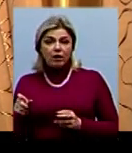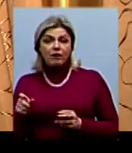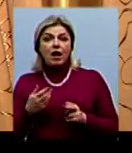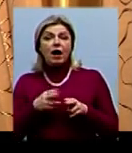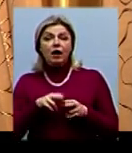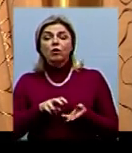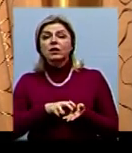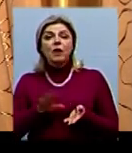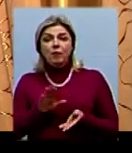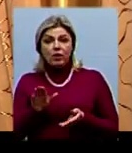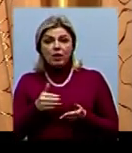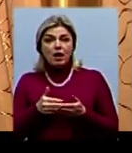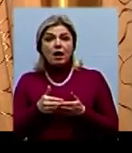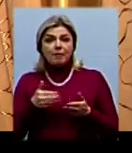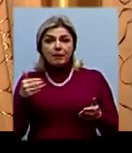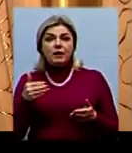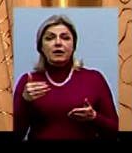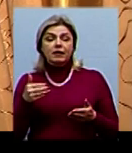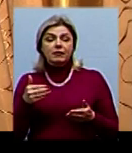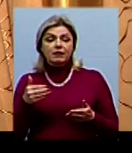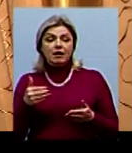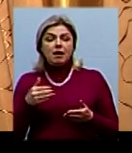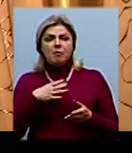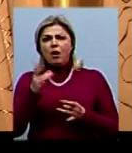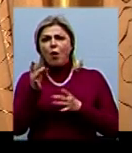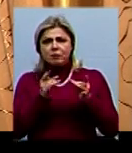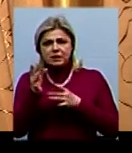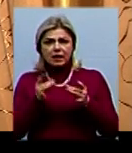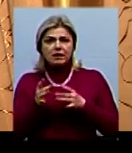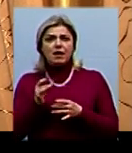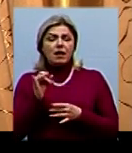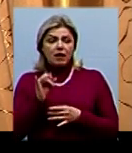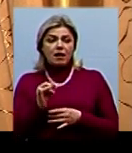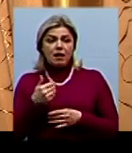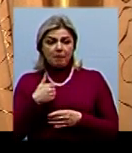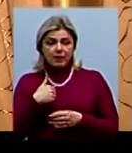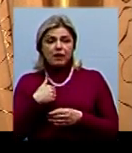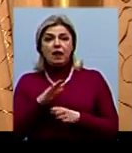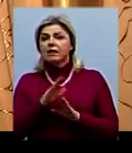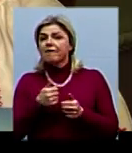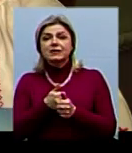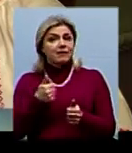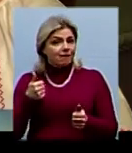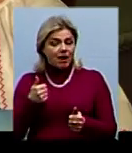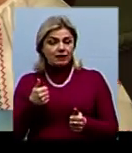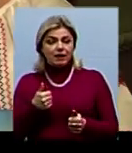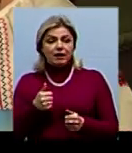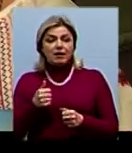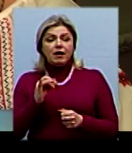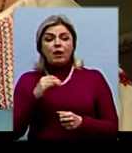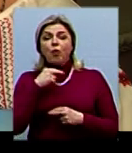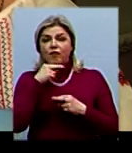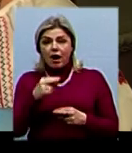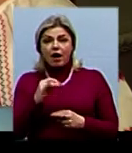які не побоялися на передову на нуль. Обстріли, не обстріли, хлопцям треба привезти. Ну, ми не відставали, і слава Богу. Увага і